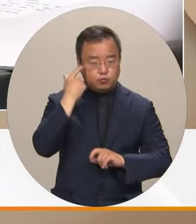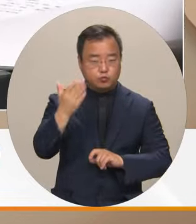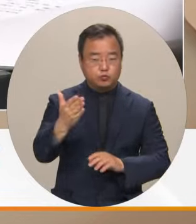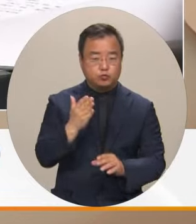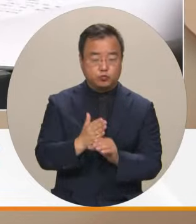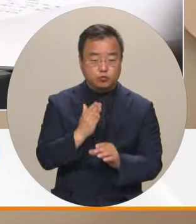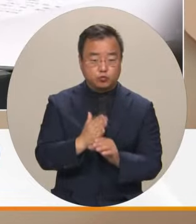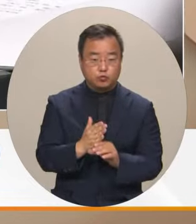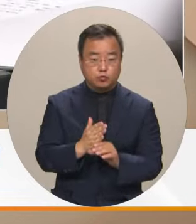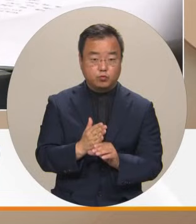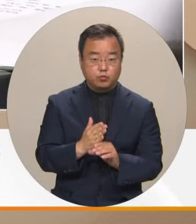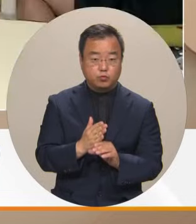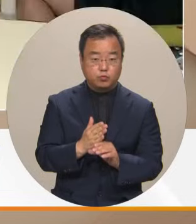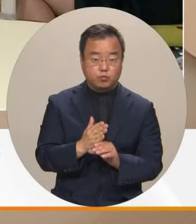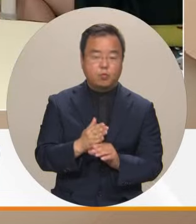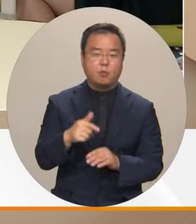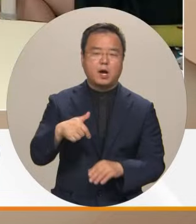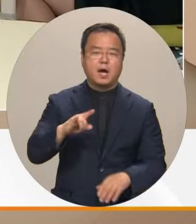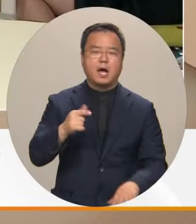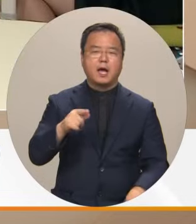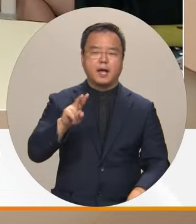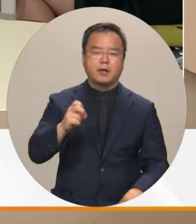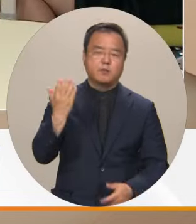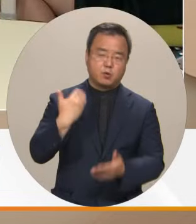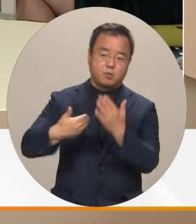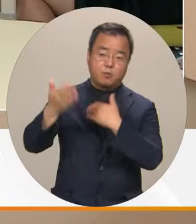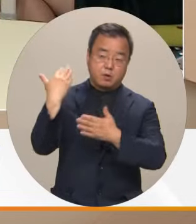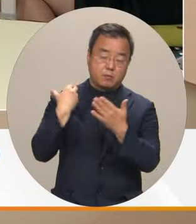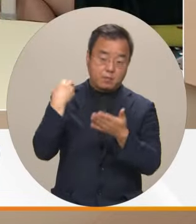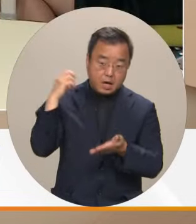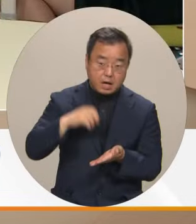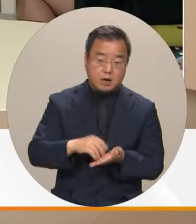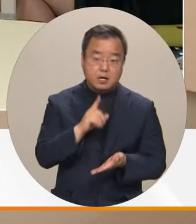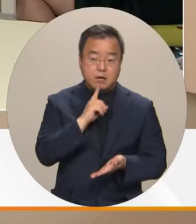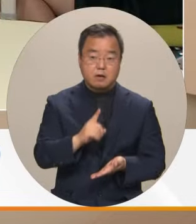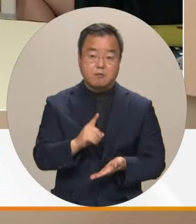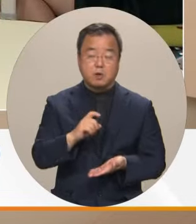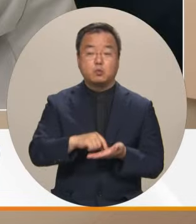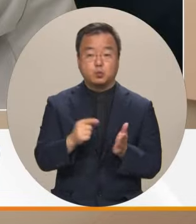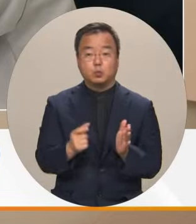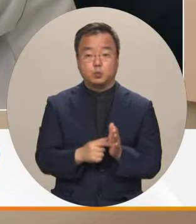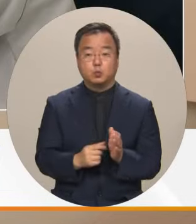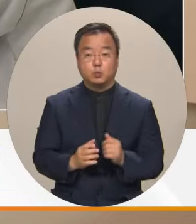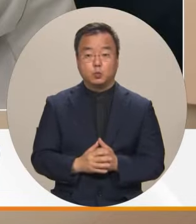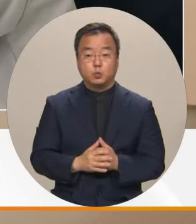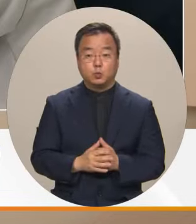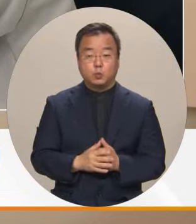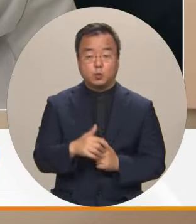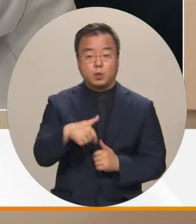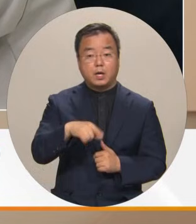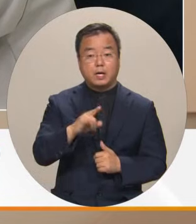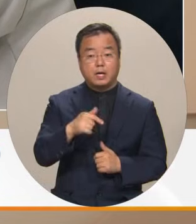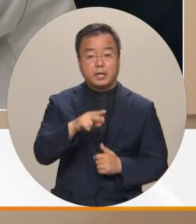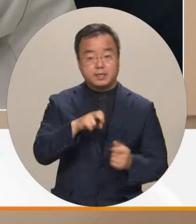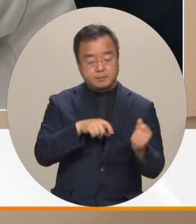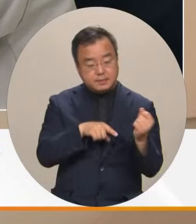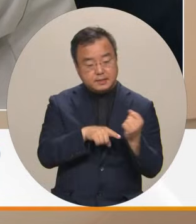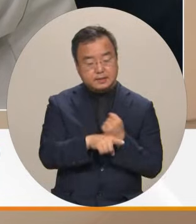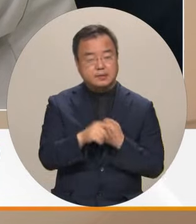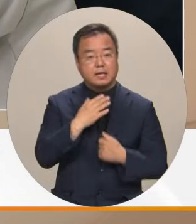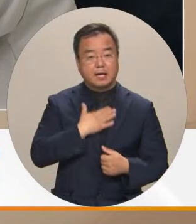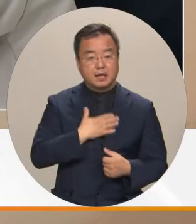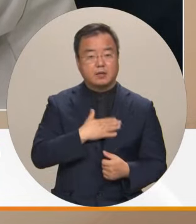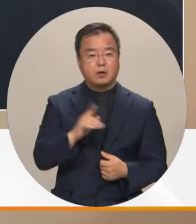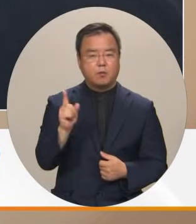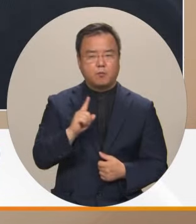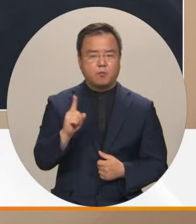백투 개념 이런 얘기 표현까지도 한번 해 봤었거든요 그래서 어 뭐 사실 개념을 이해한다는게 단순하게 어떤 공식을